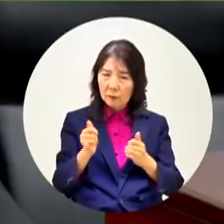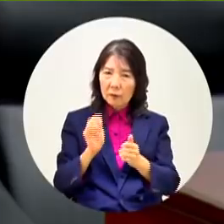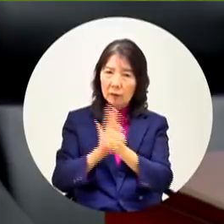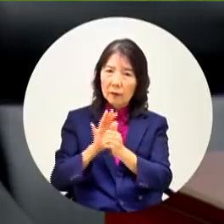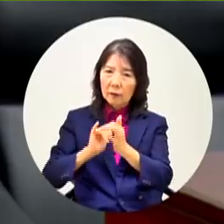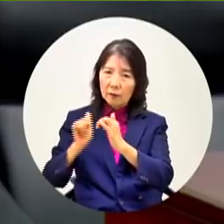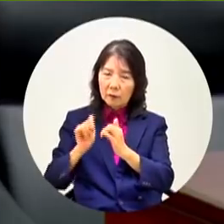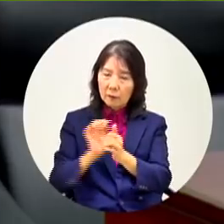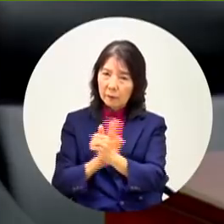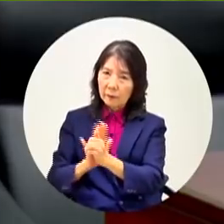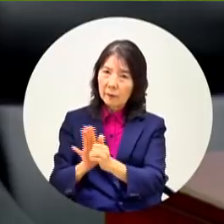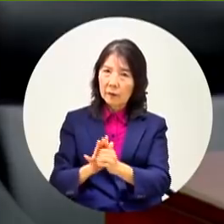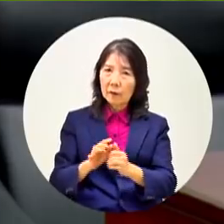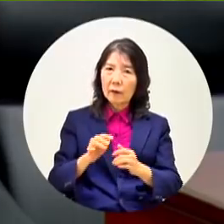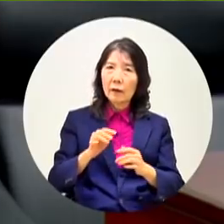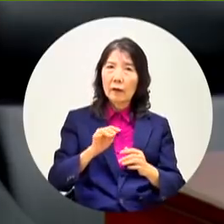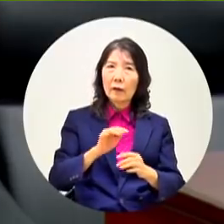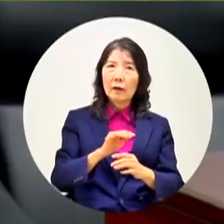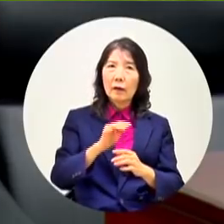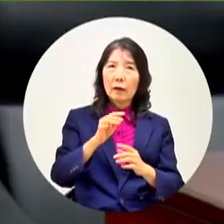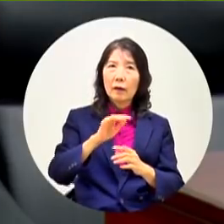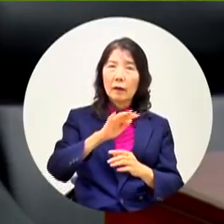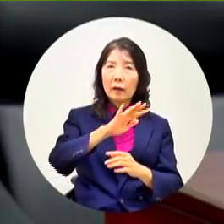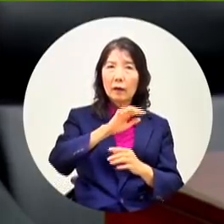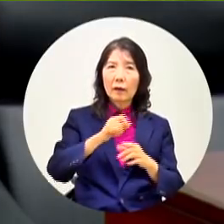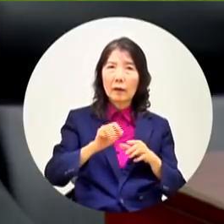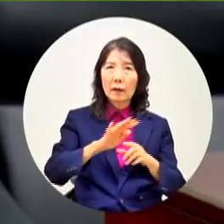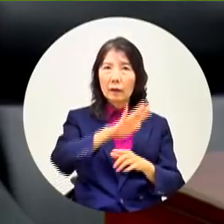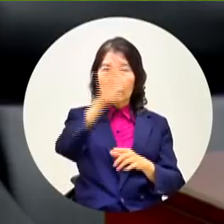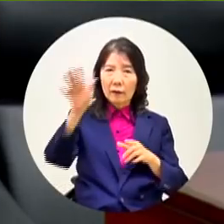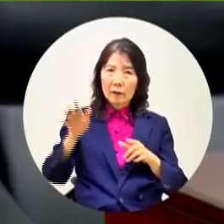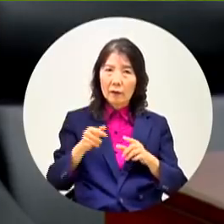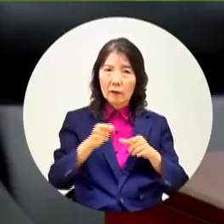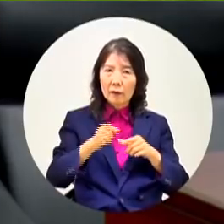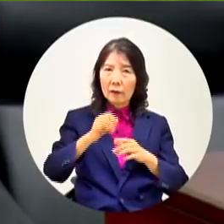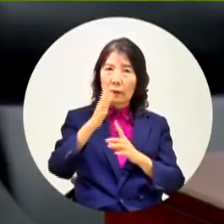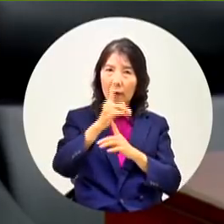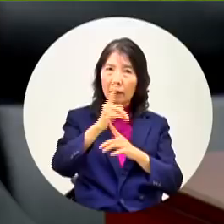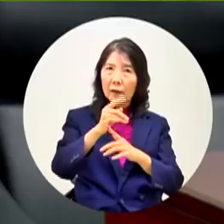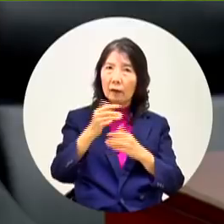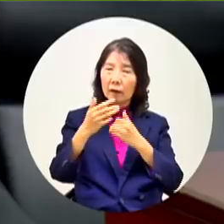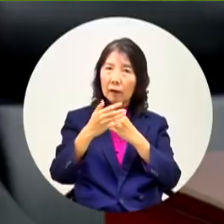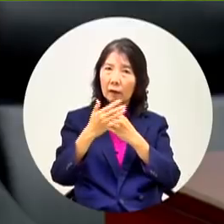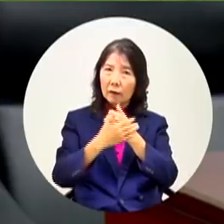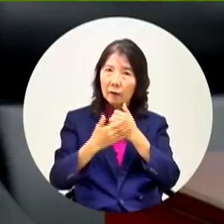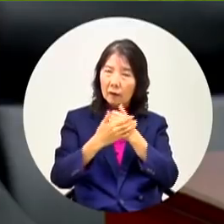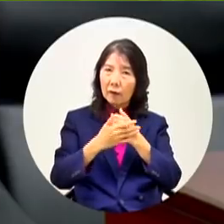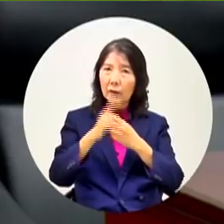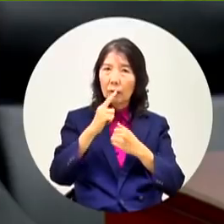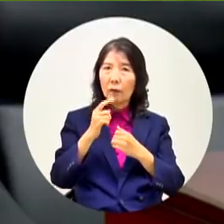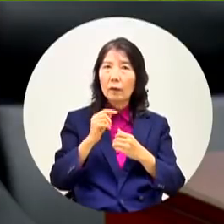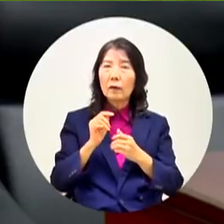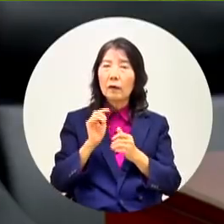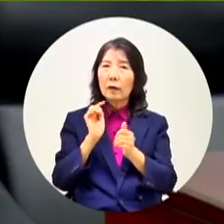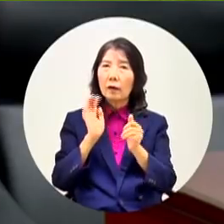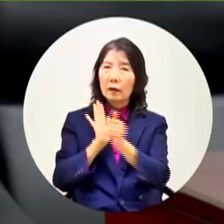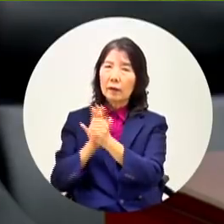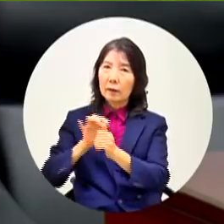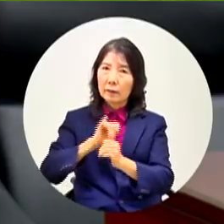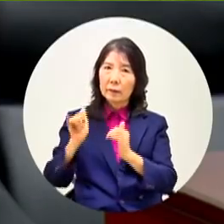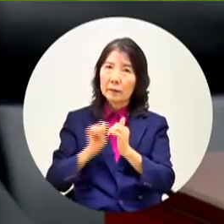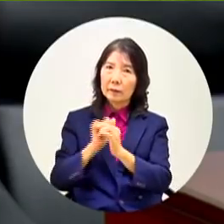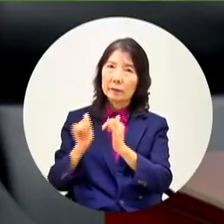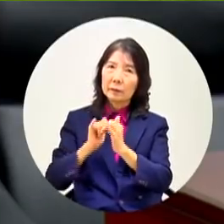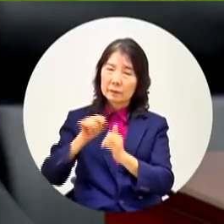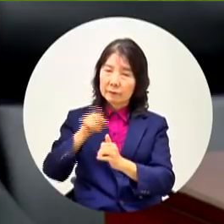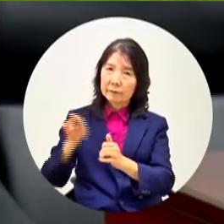甚至咱的天公主啊，伊来引准我来甲我斗保佑，互我有机会来替咱服务。当然。可能